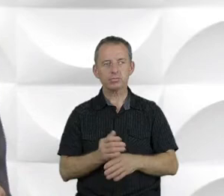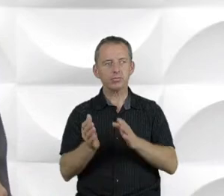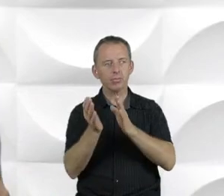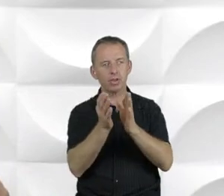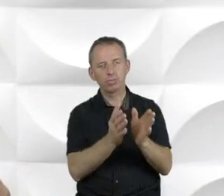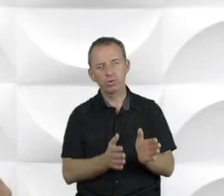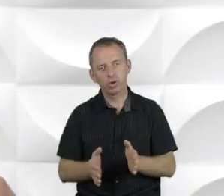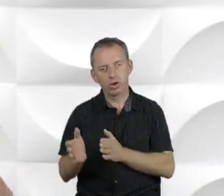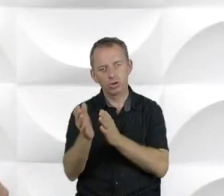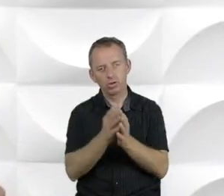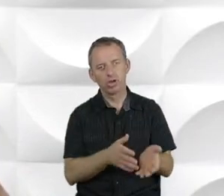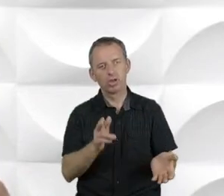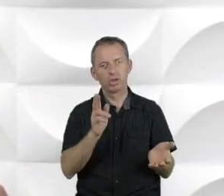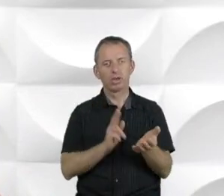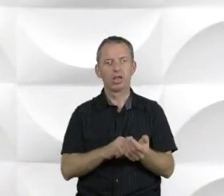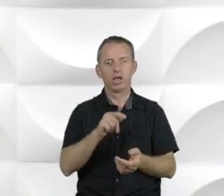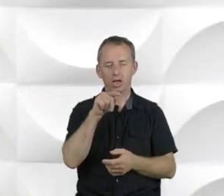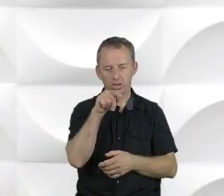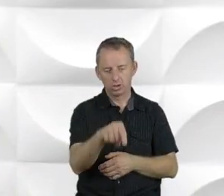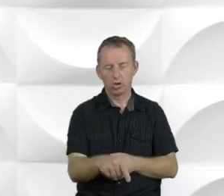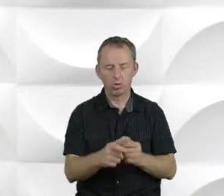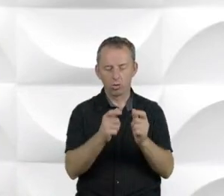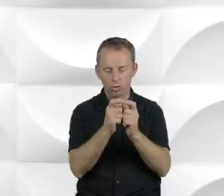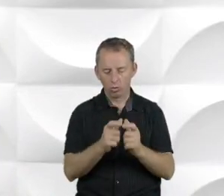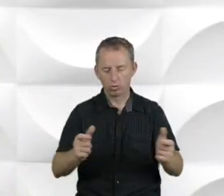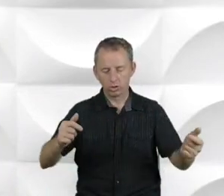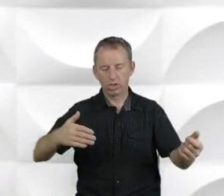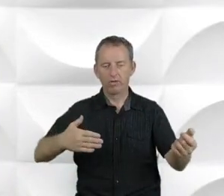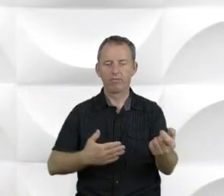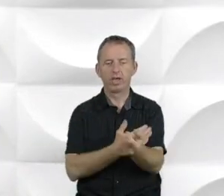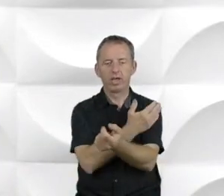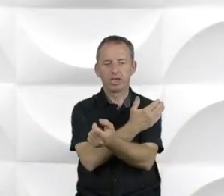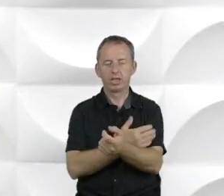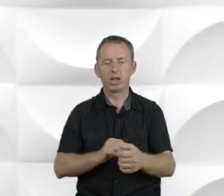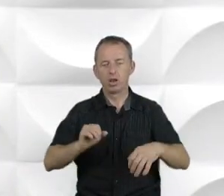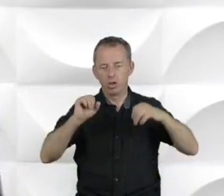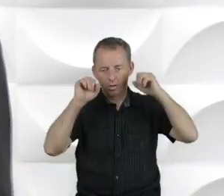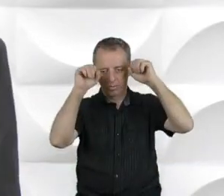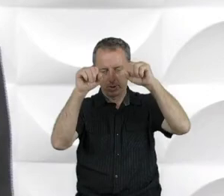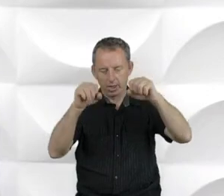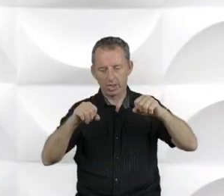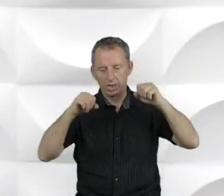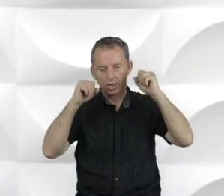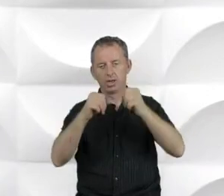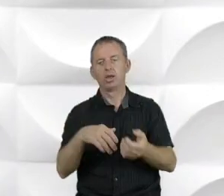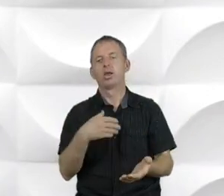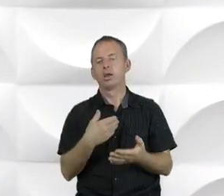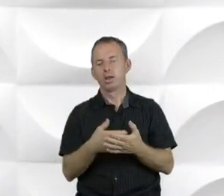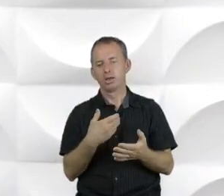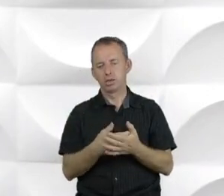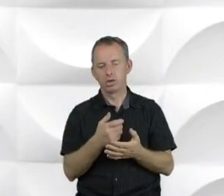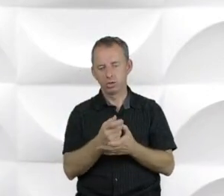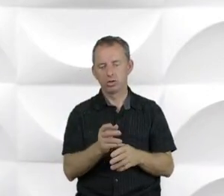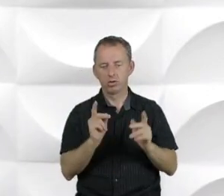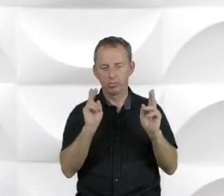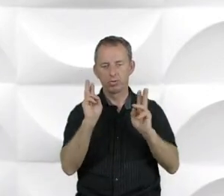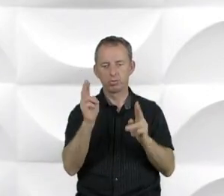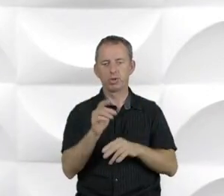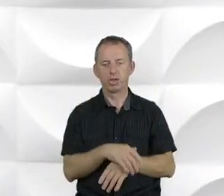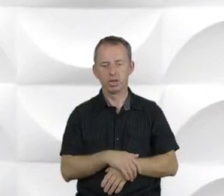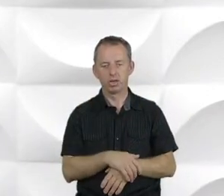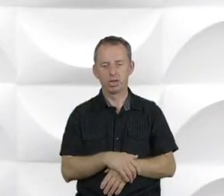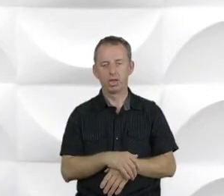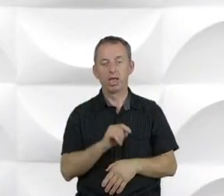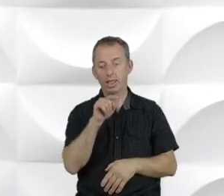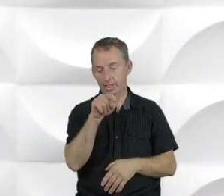przygotowuje na tę ucztę weselną baranka. Dlaczego te dwa brzmienia? Dlatego, że